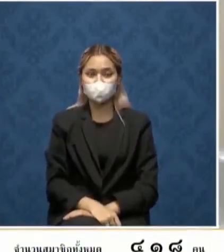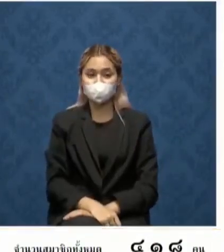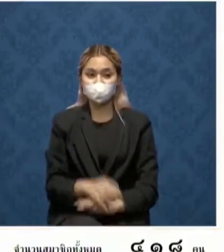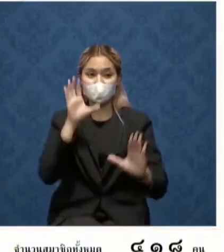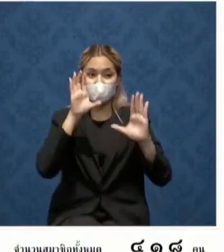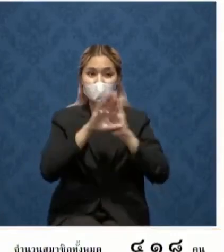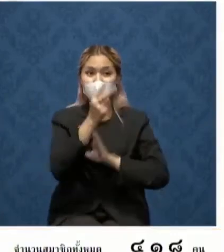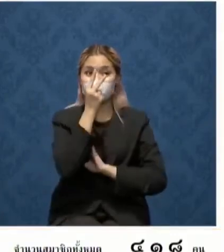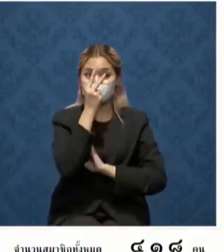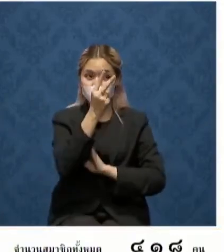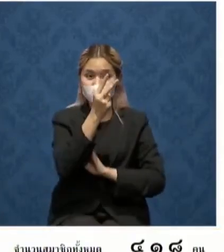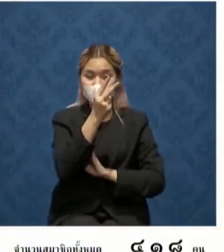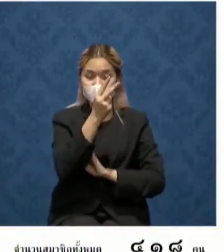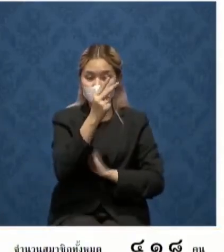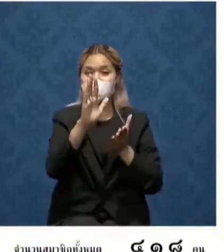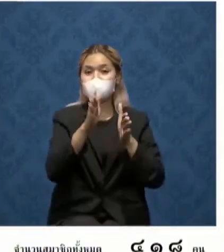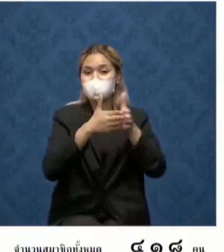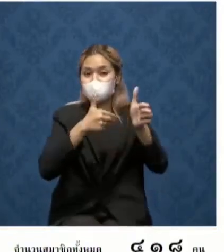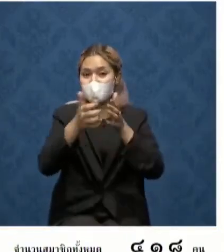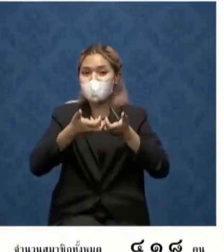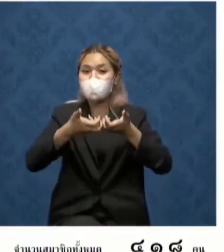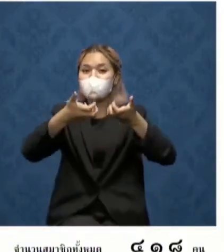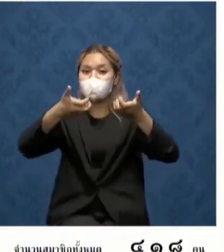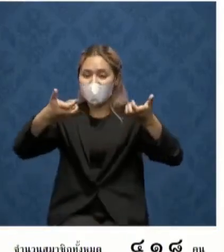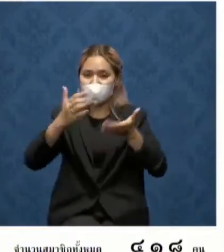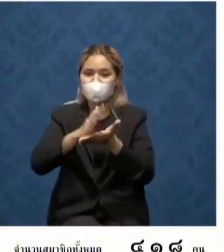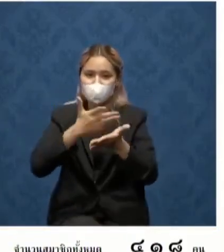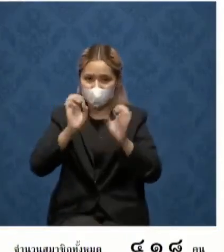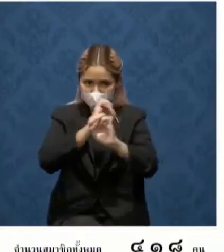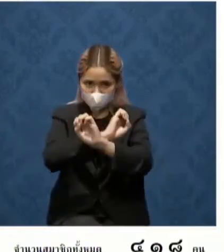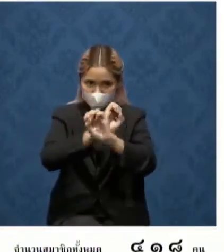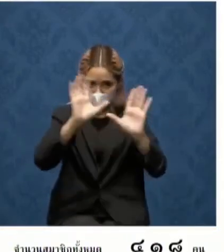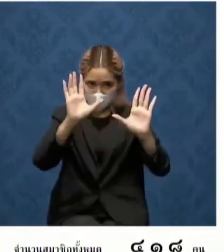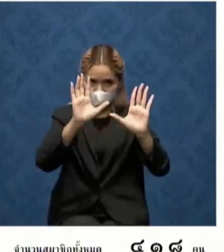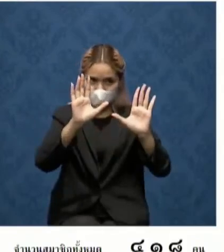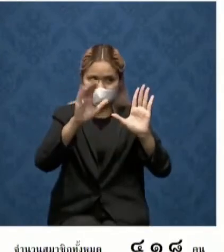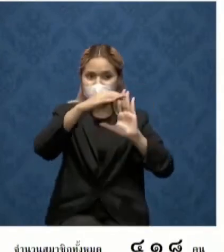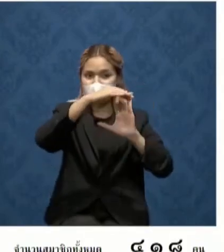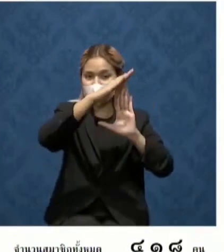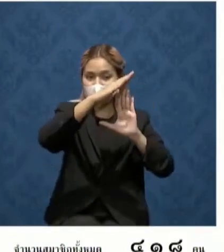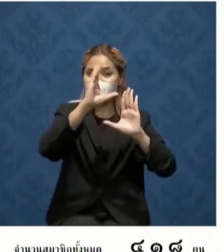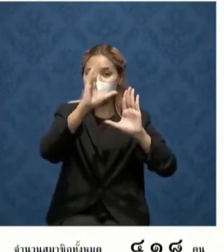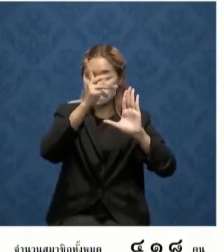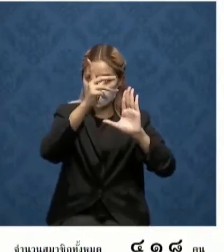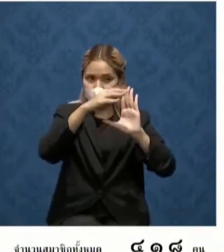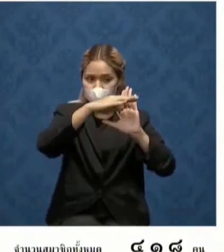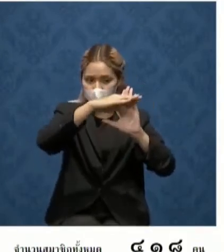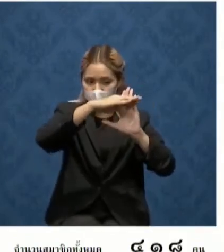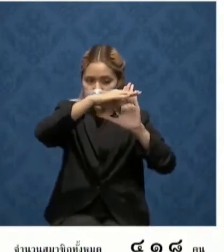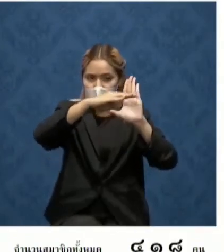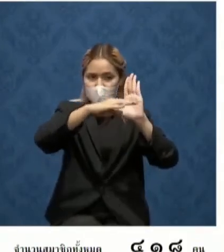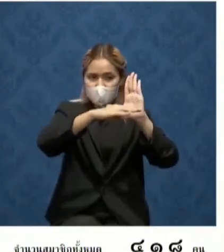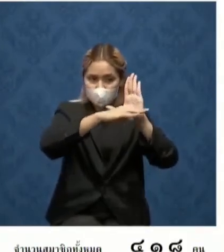ว Usually KA่สีช่ table นี่คดาฟ้าเรือ ตามวดฟ้เรลมาเรีกงๆคือ